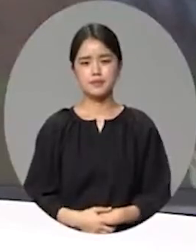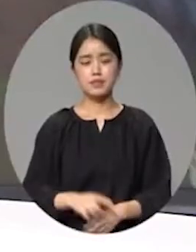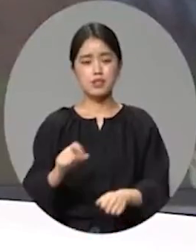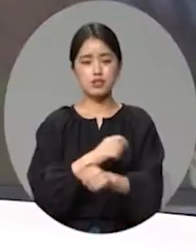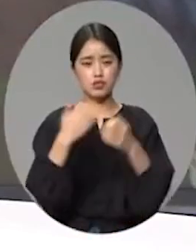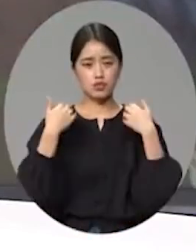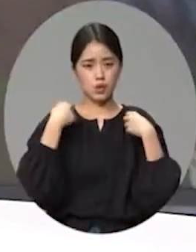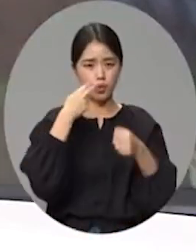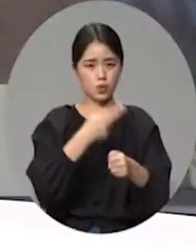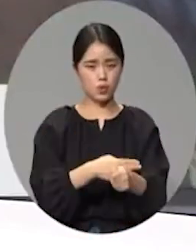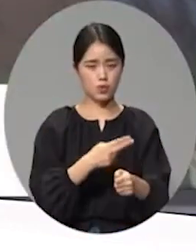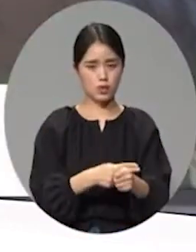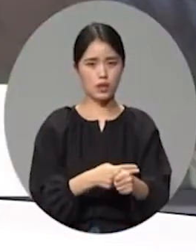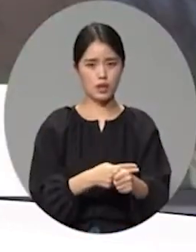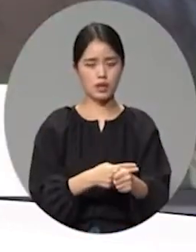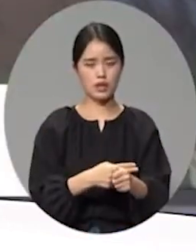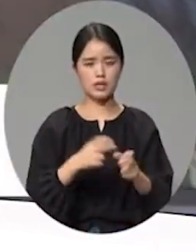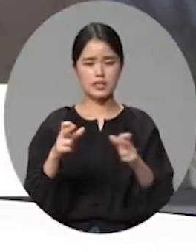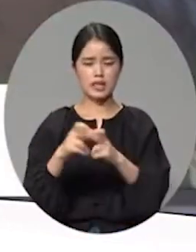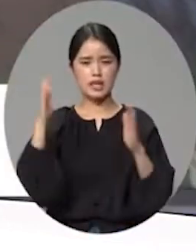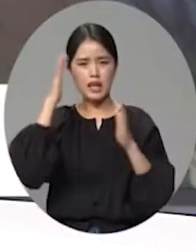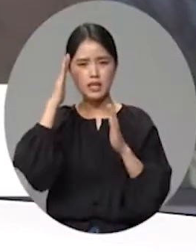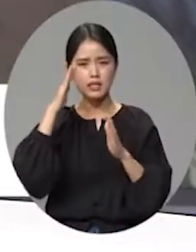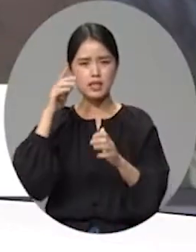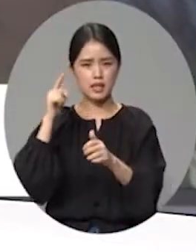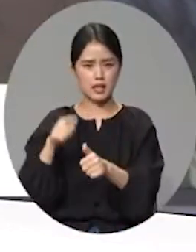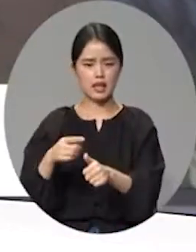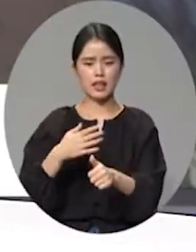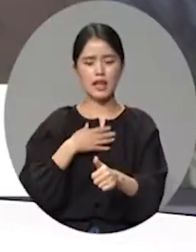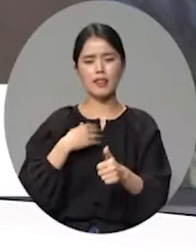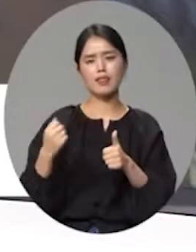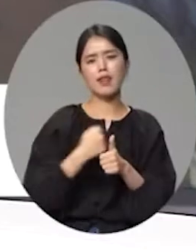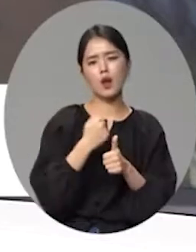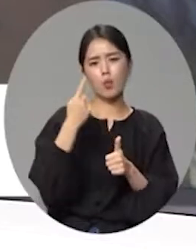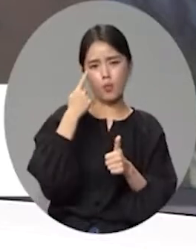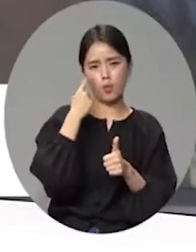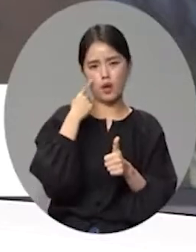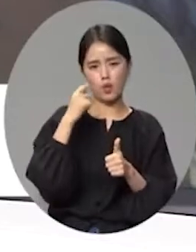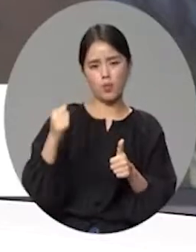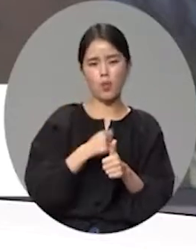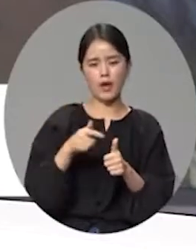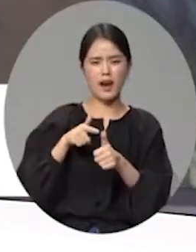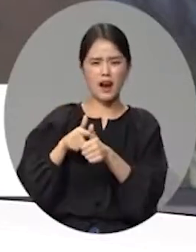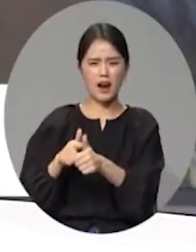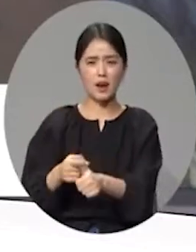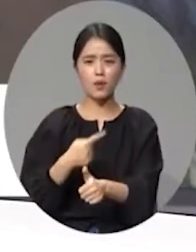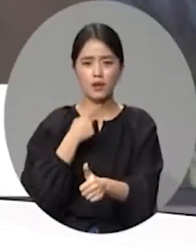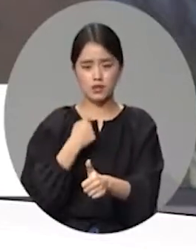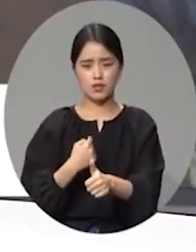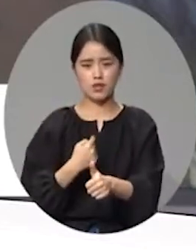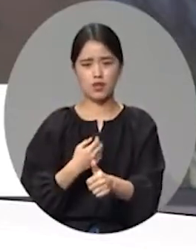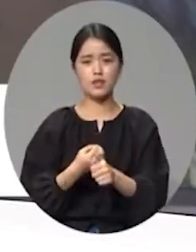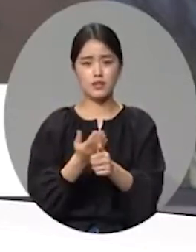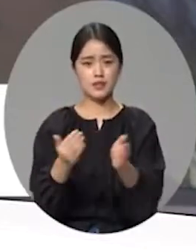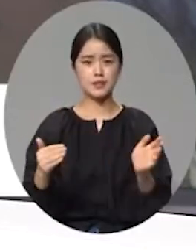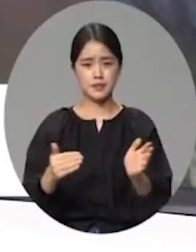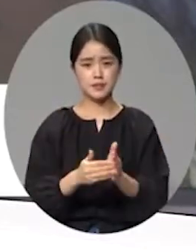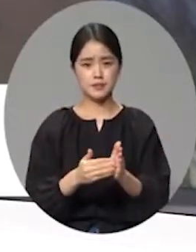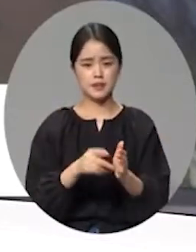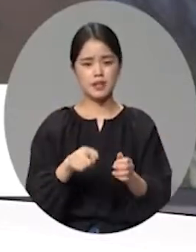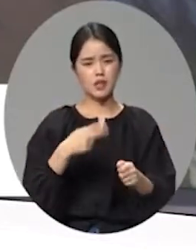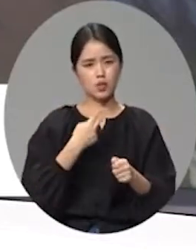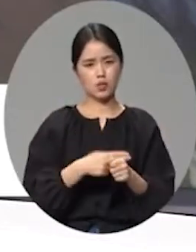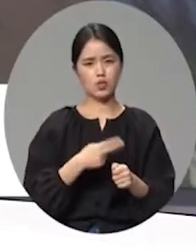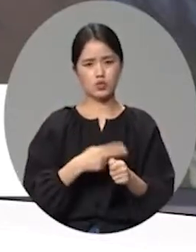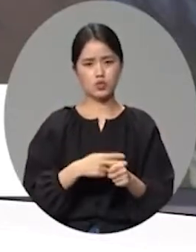특수학교 교사가 다 장애학생에게 자신을 때릴 이라며 폭행을 강요했다 며 사건 저희가 전해드렸는데요 해당